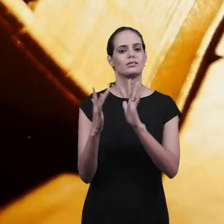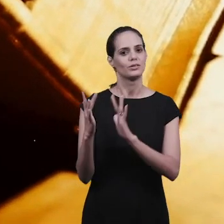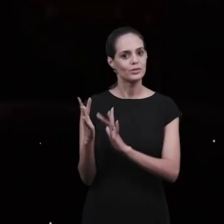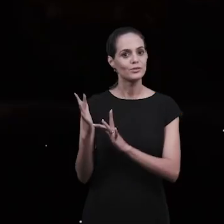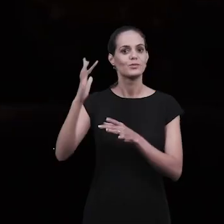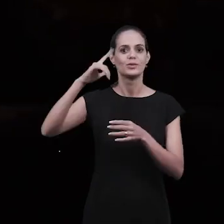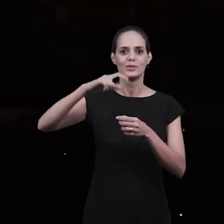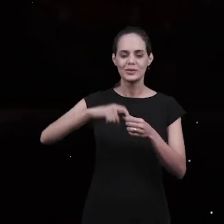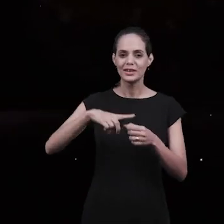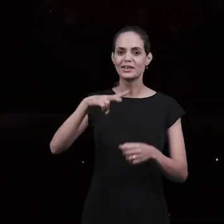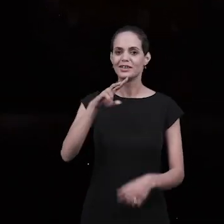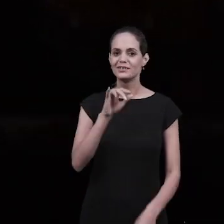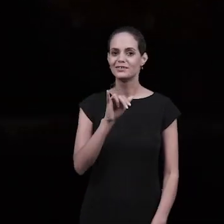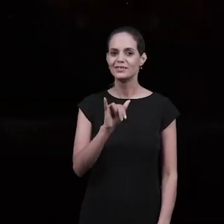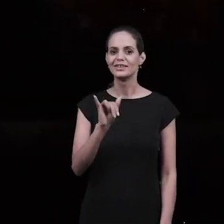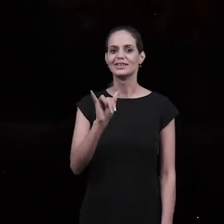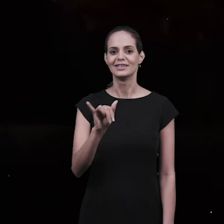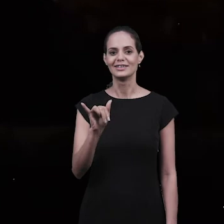Jesus virá,